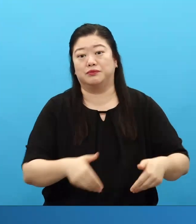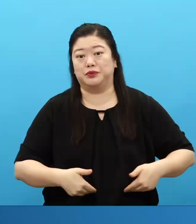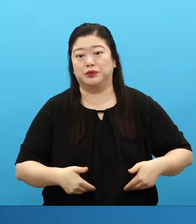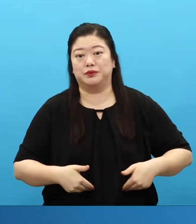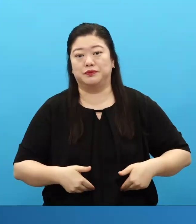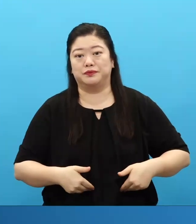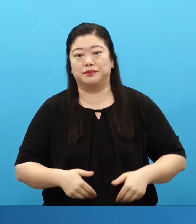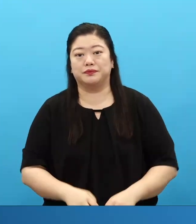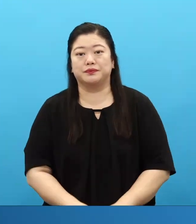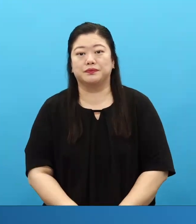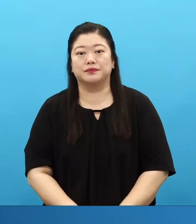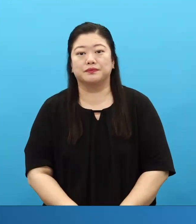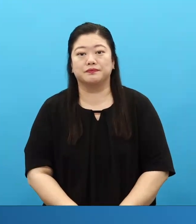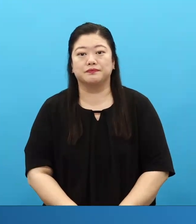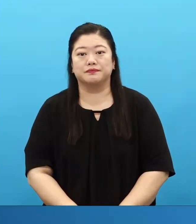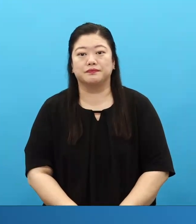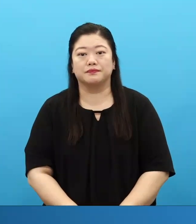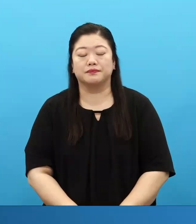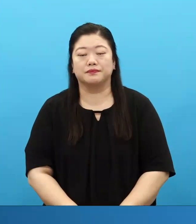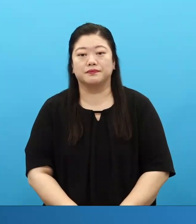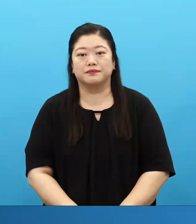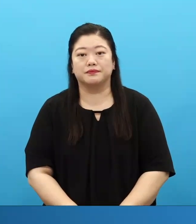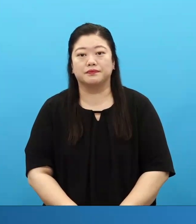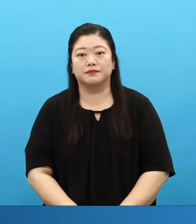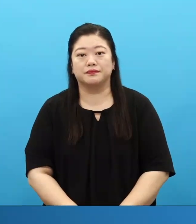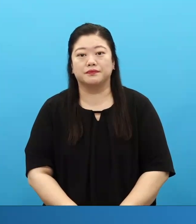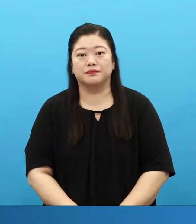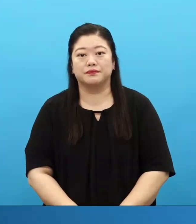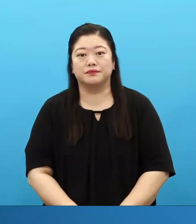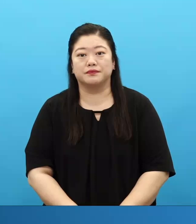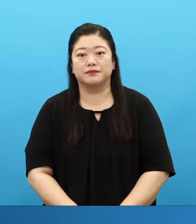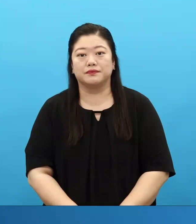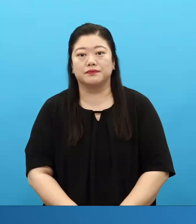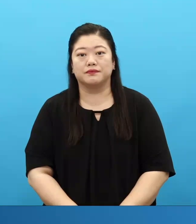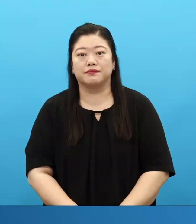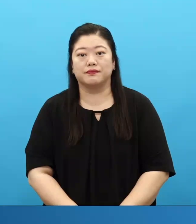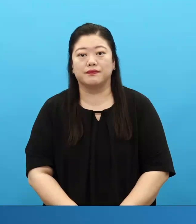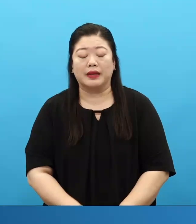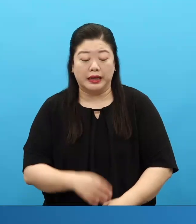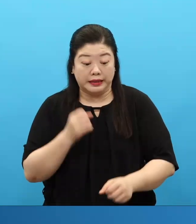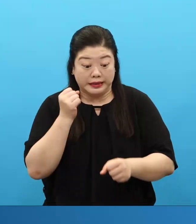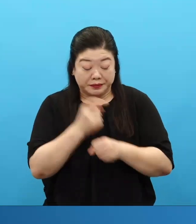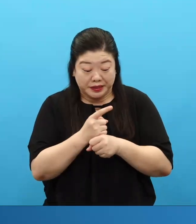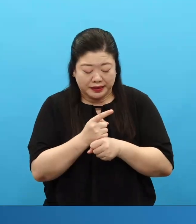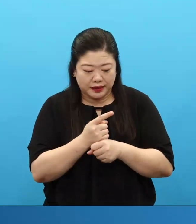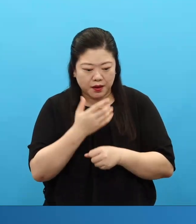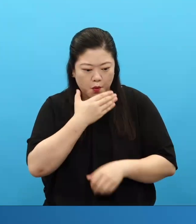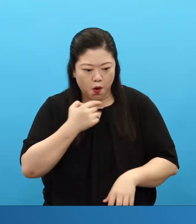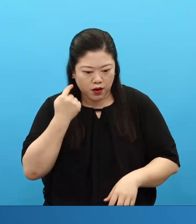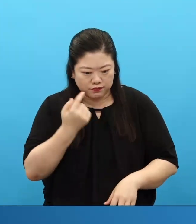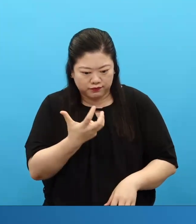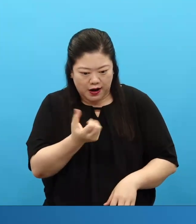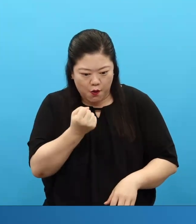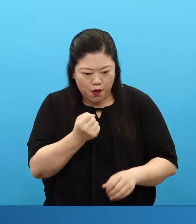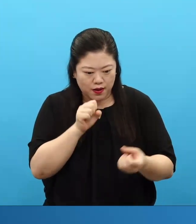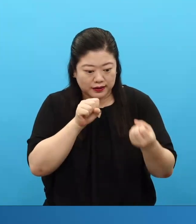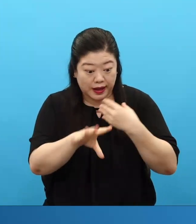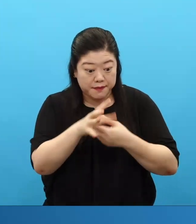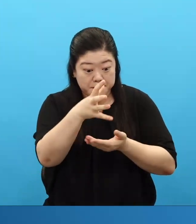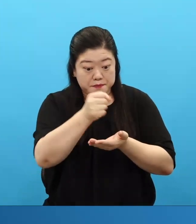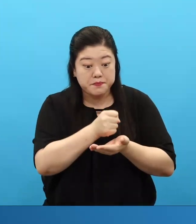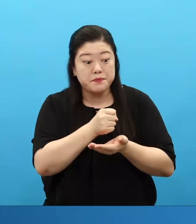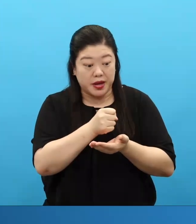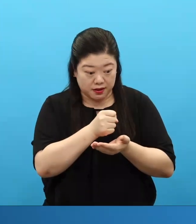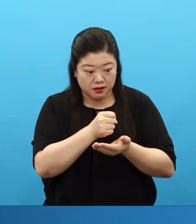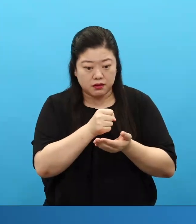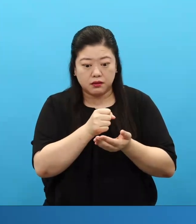seen the answer. 그래서 답을 가진 사람들은 교회가 어려우면은 시험 들잖아요. 근데 답을 가진 사람은 교회 오면 벌써 기도가